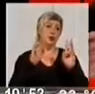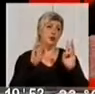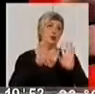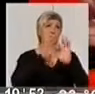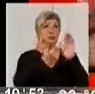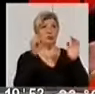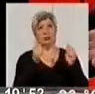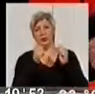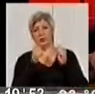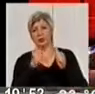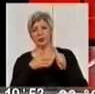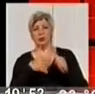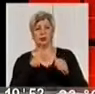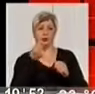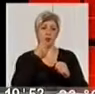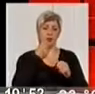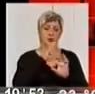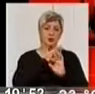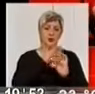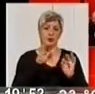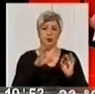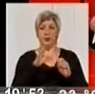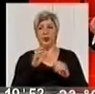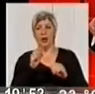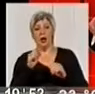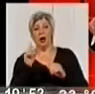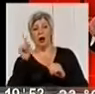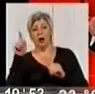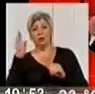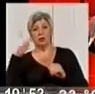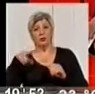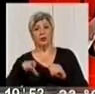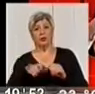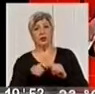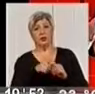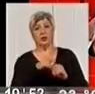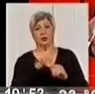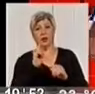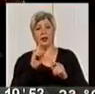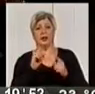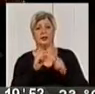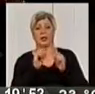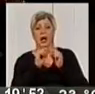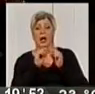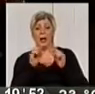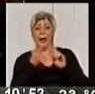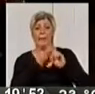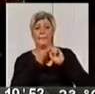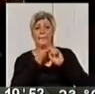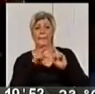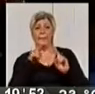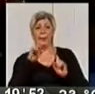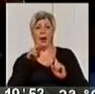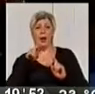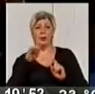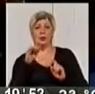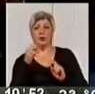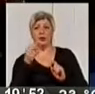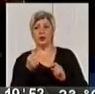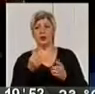колектив готовий, все. Але там в річечці якась паличка, або в довколишньому середовищі, не знаю, десь